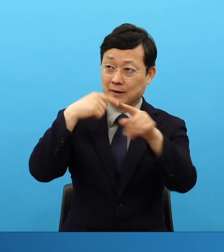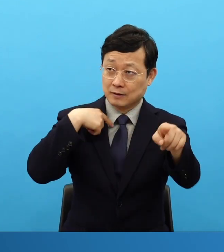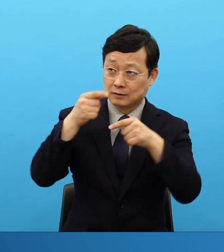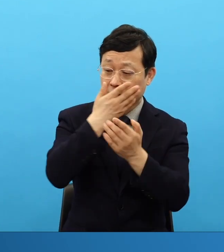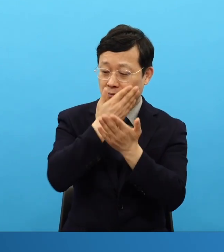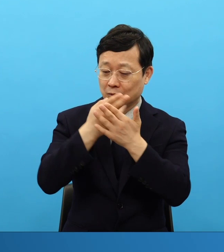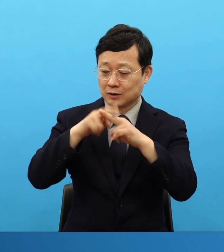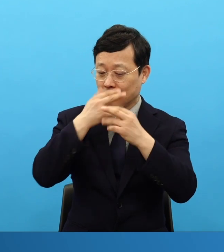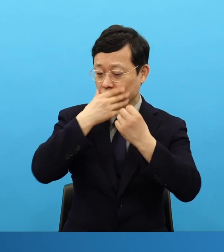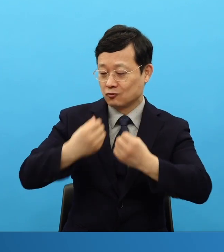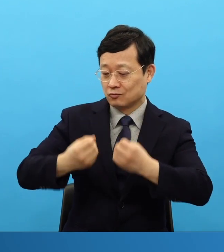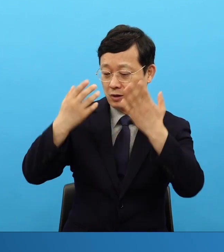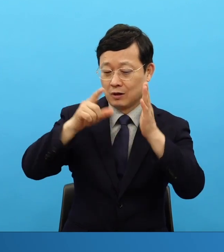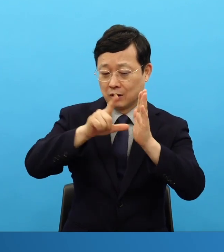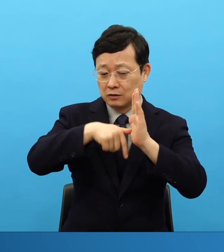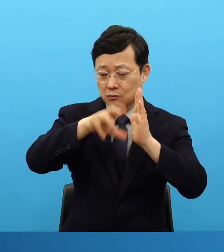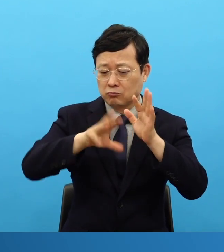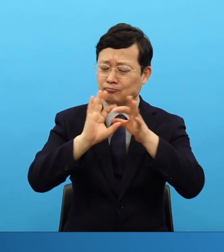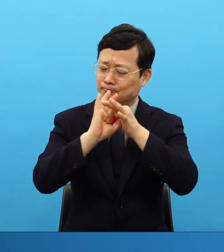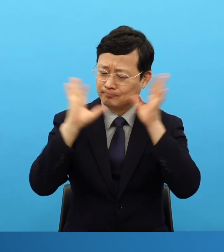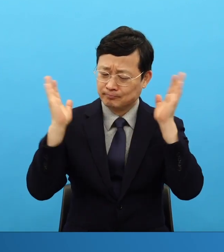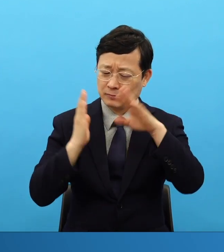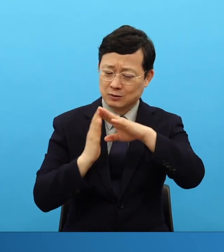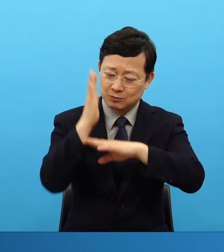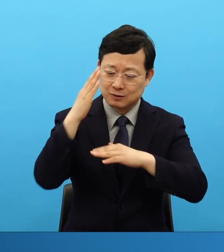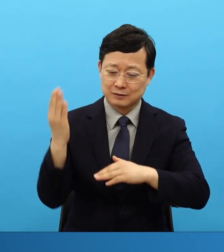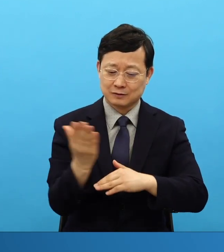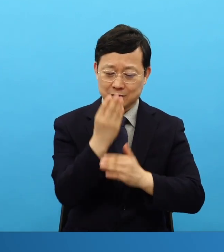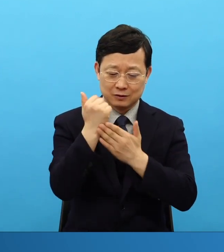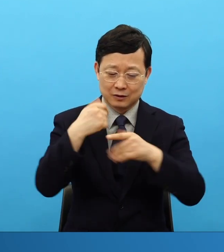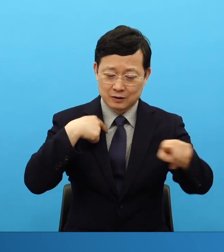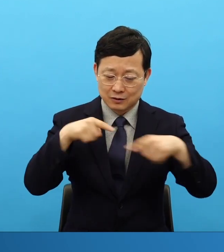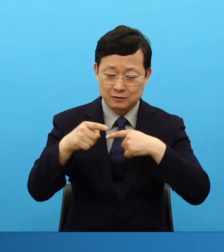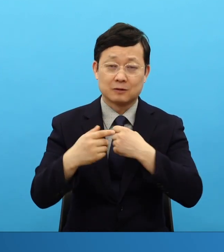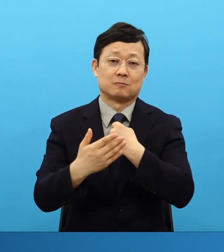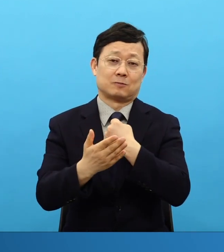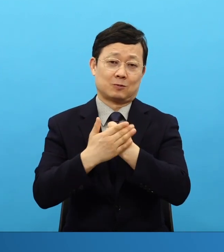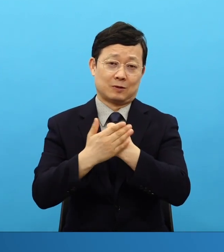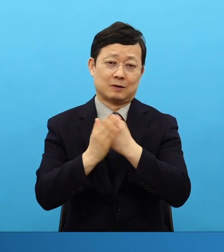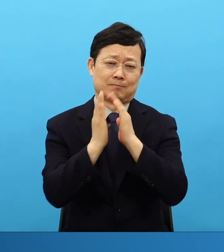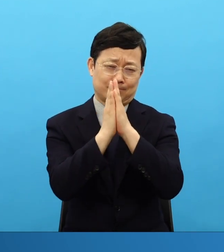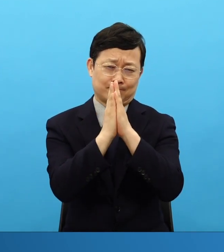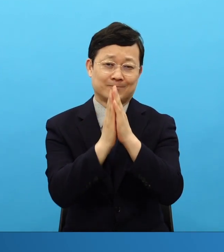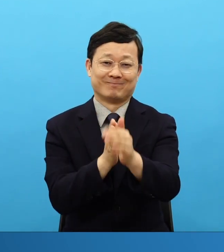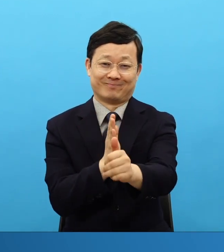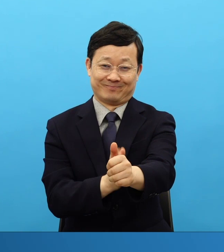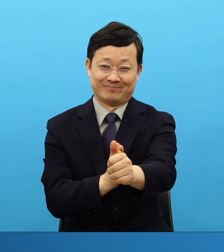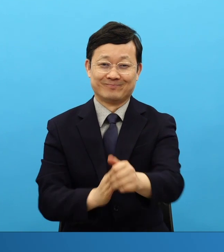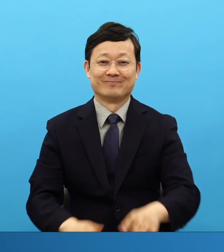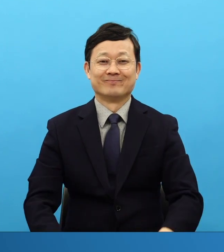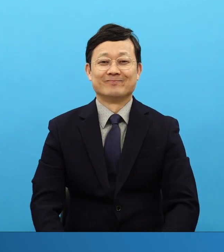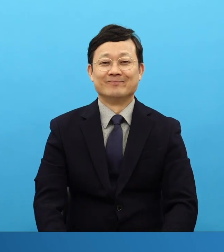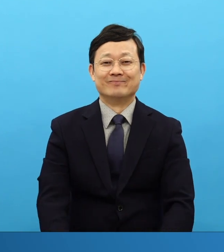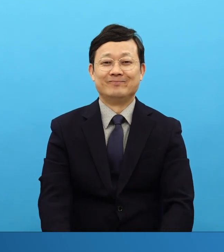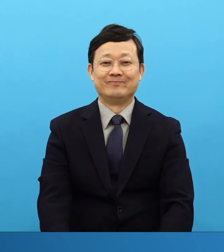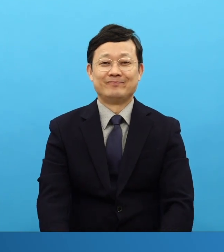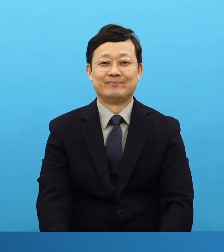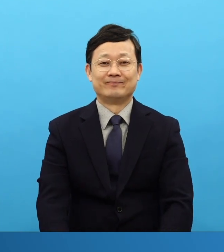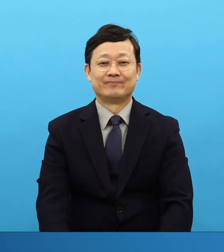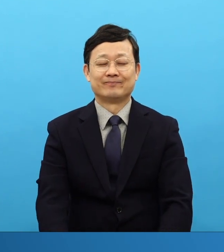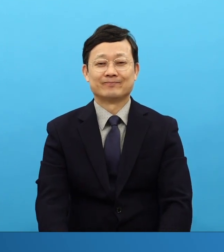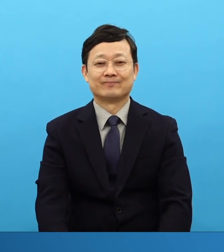축복과 시 공간을 초월하는 성령의 역사를 누리도록 기도해 주시기를 부탁드립니다. 이 시간을 통해 삼위일체 하나님의